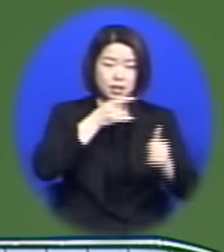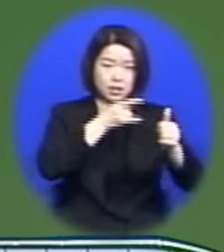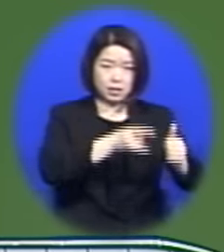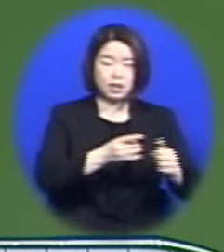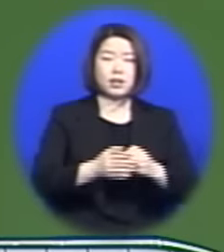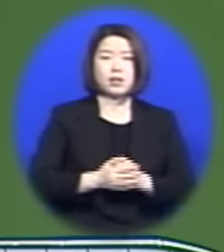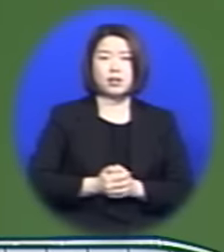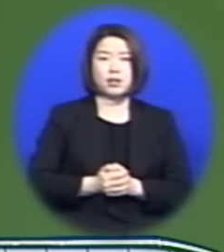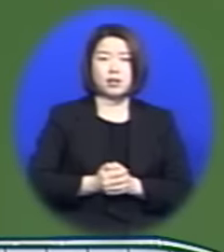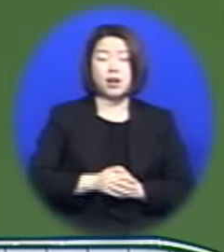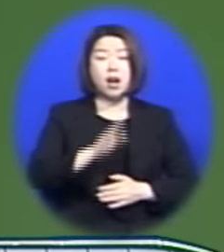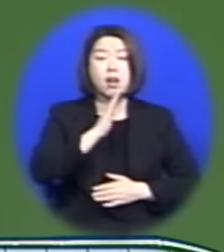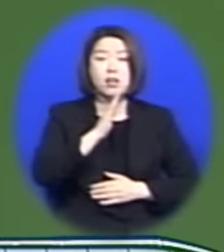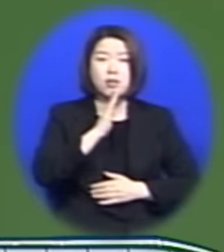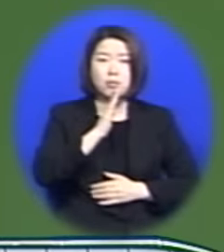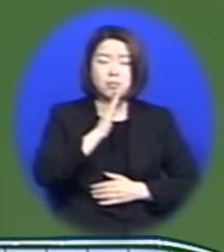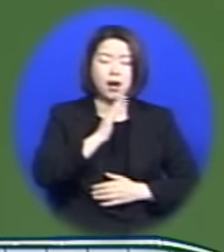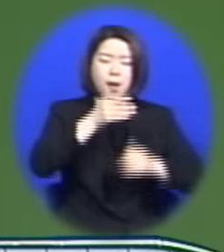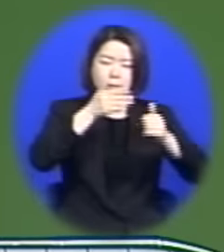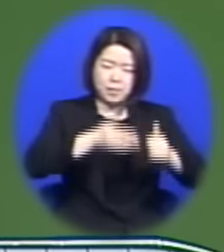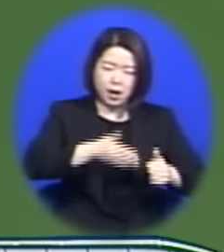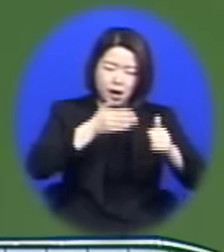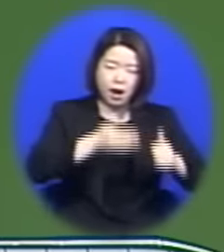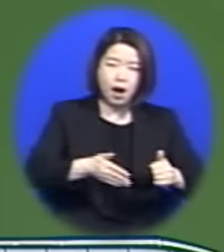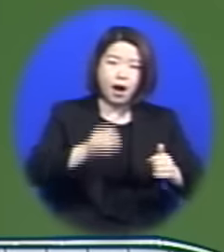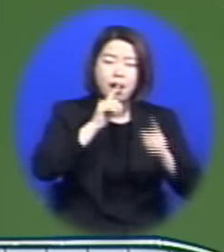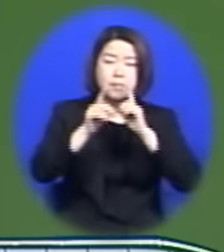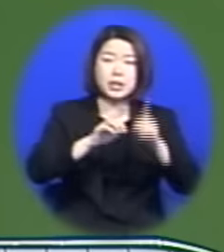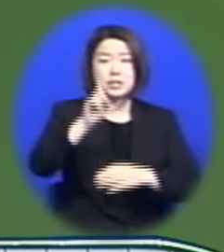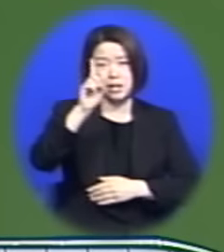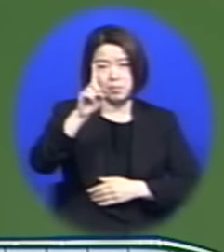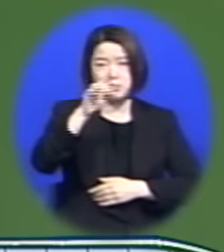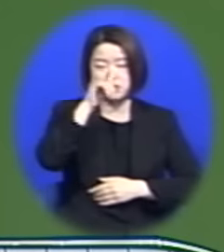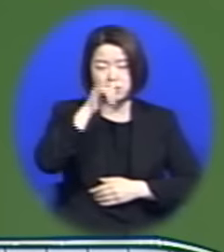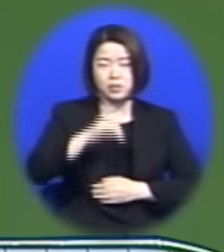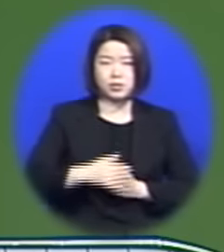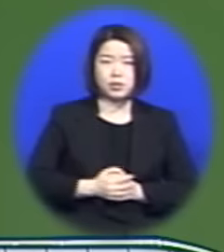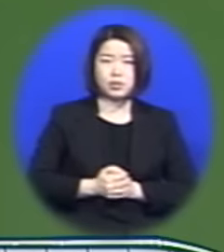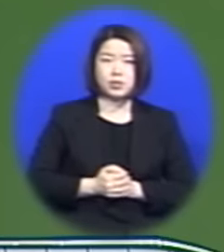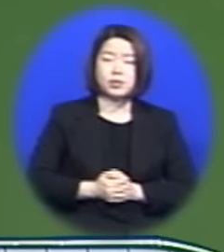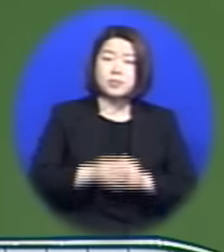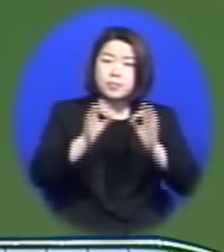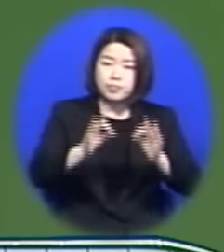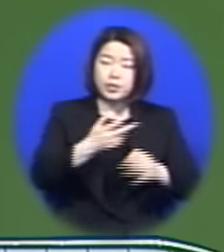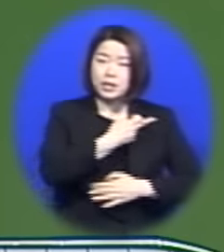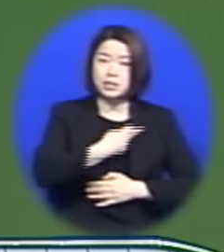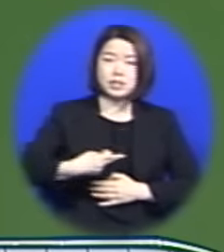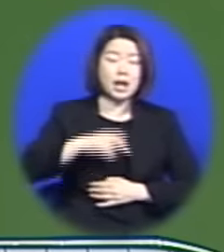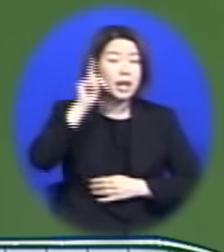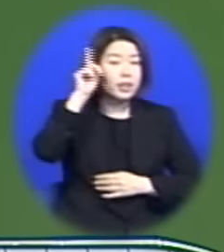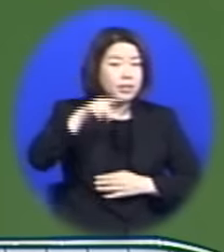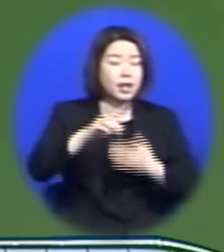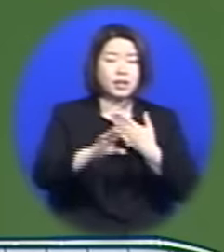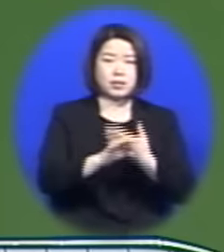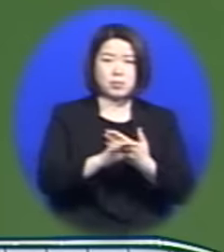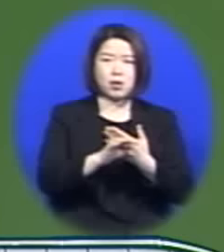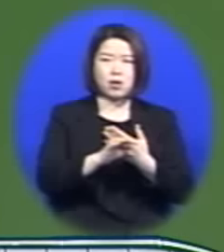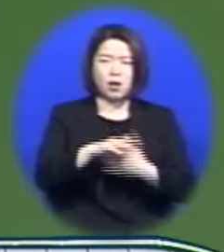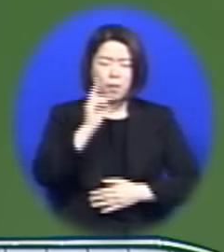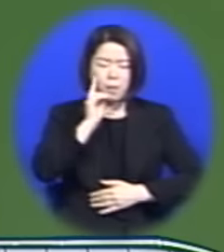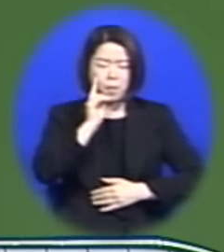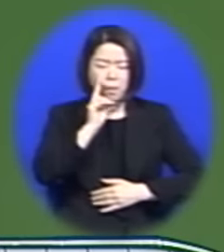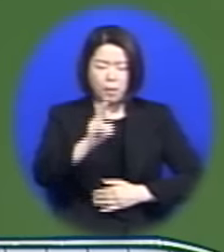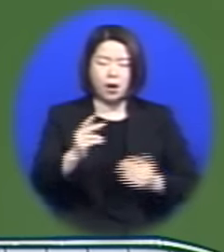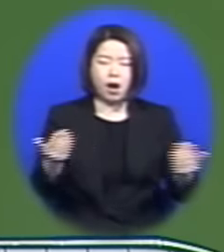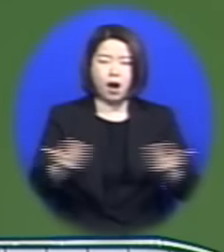제자들에게 정말 당부하고 싶은 말씀 한 말씀을 하셨습니다 이제 제자들은 내일이면 끔찍한 일을